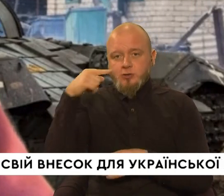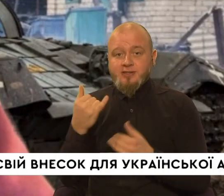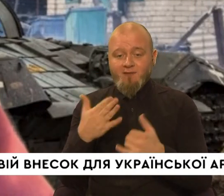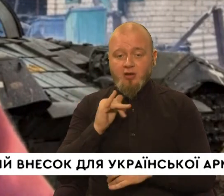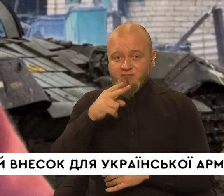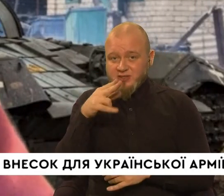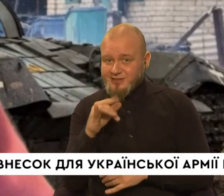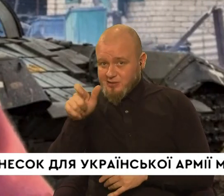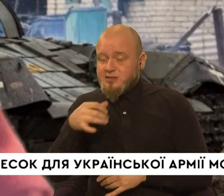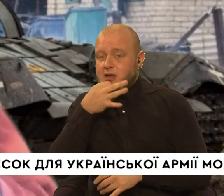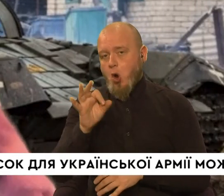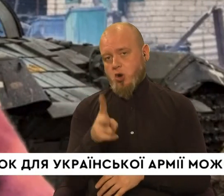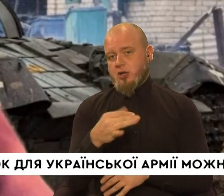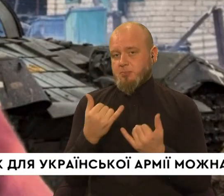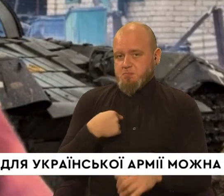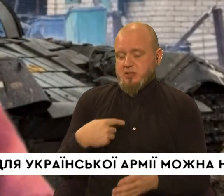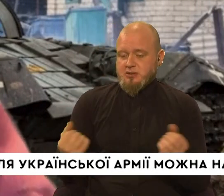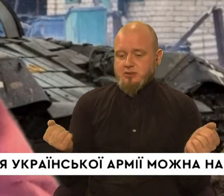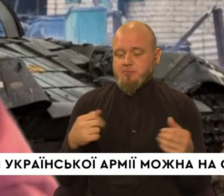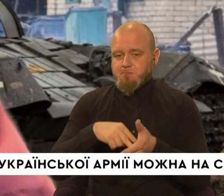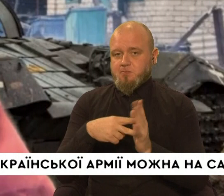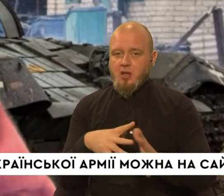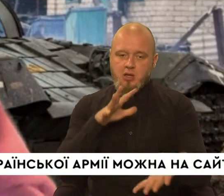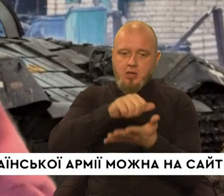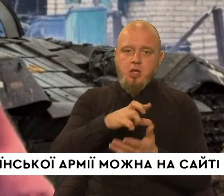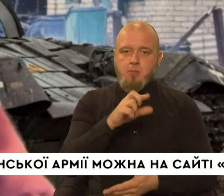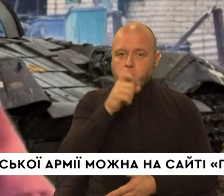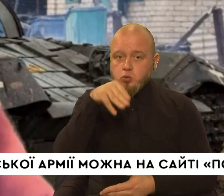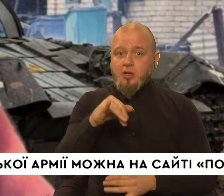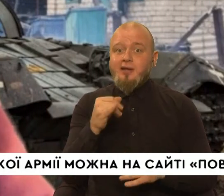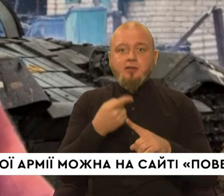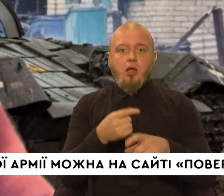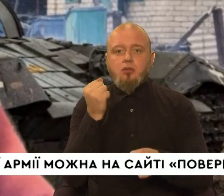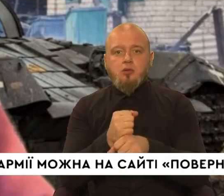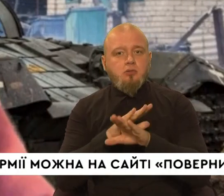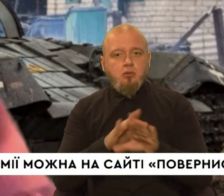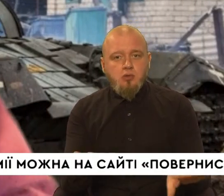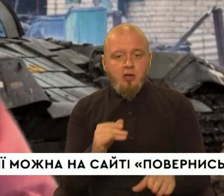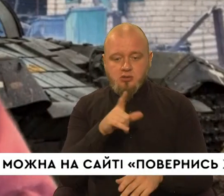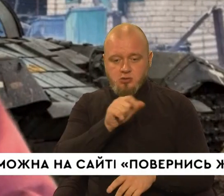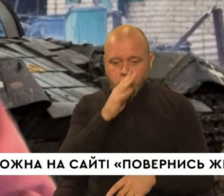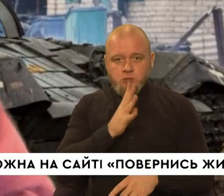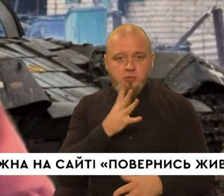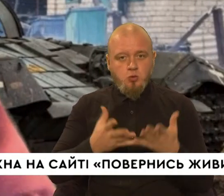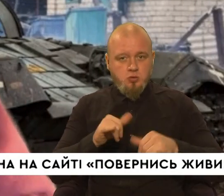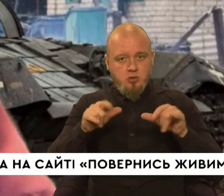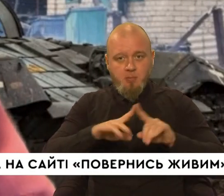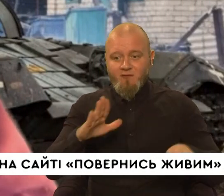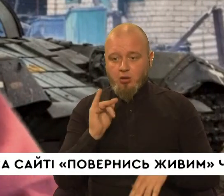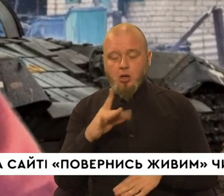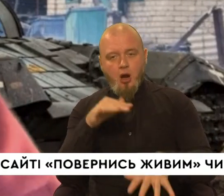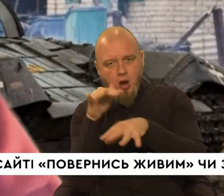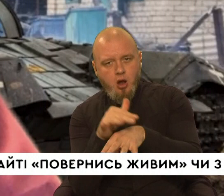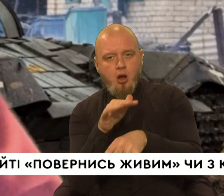вагнерівці сказали: окей, тепер ми збираємося взяти Бахмут. І це не спрацювало. І за 4 місяці, якщо не більше, Вагнер